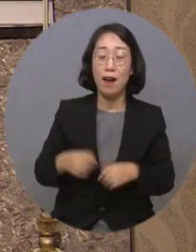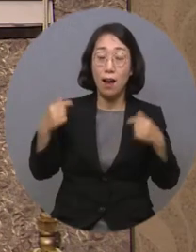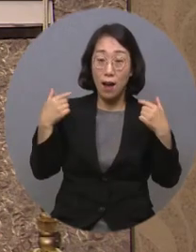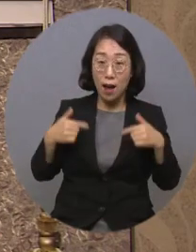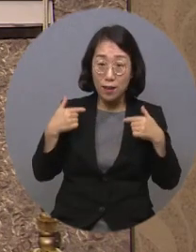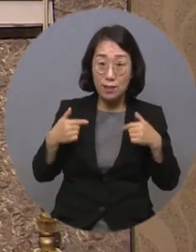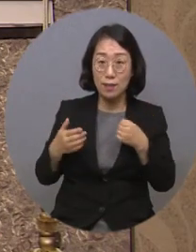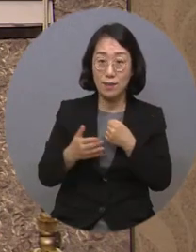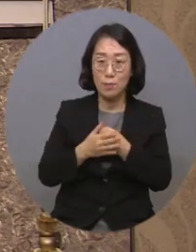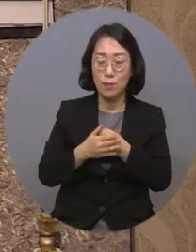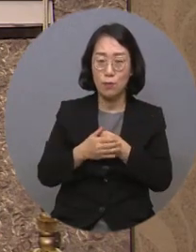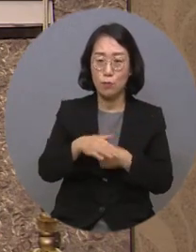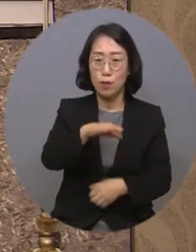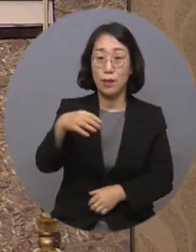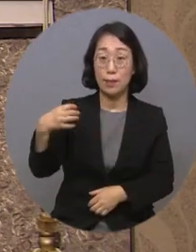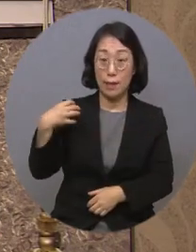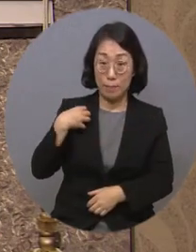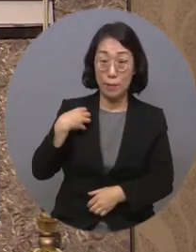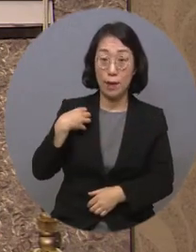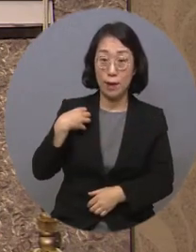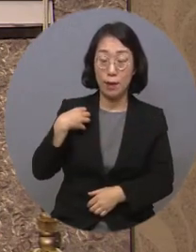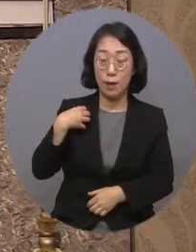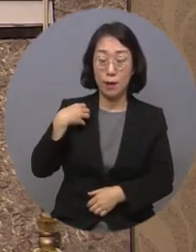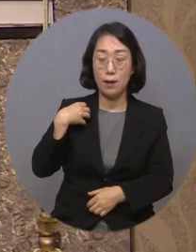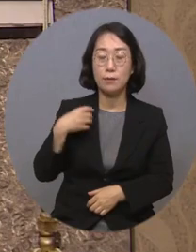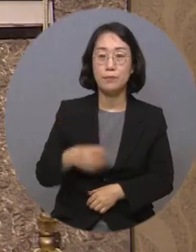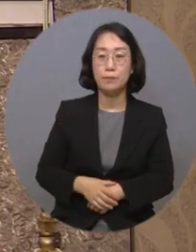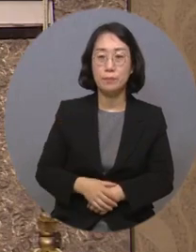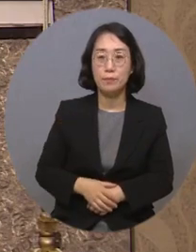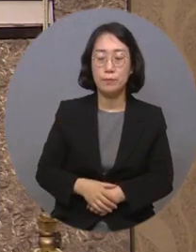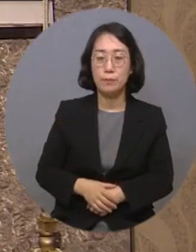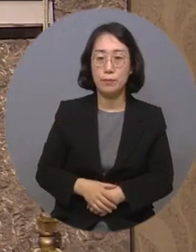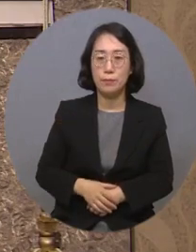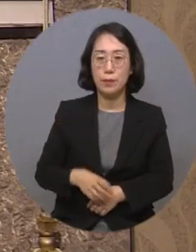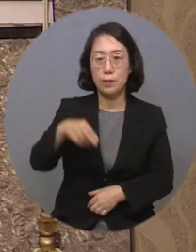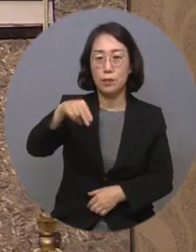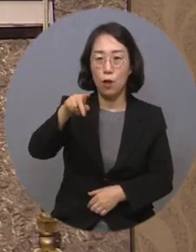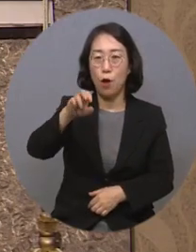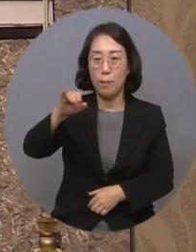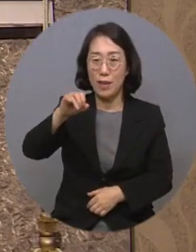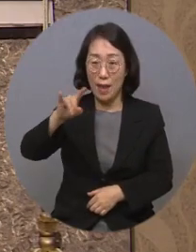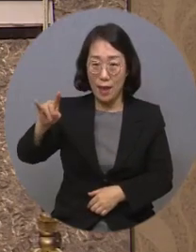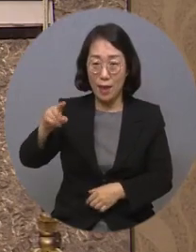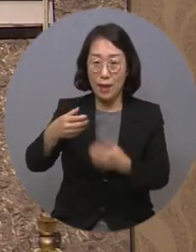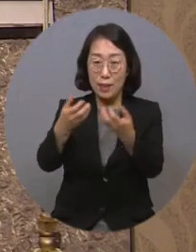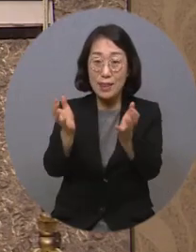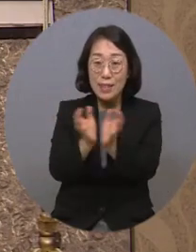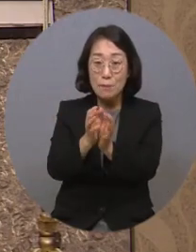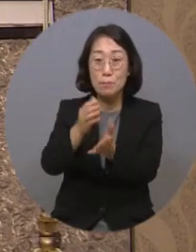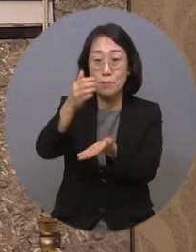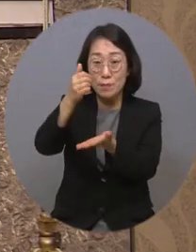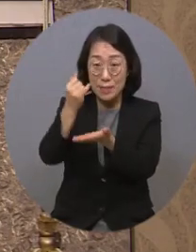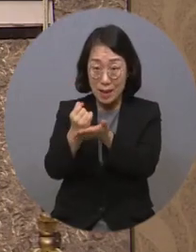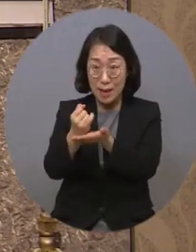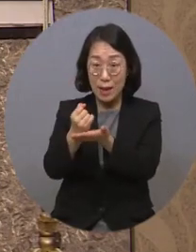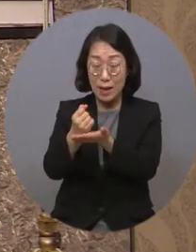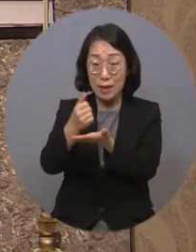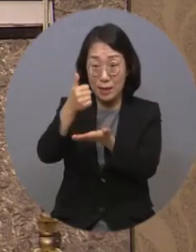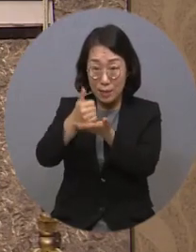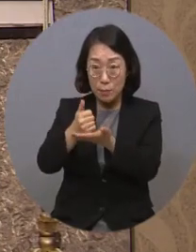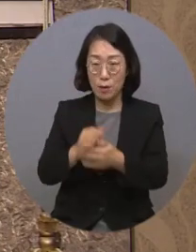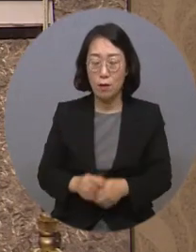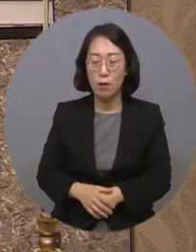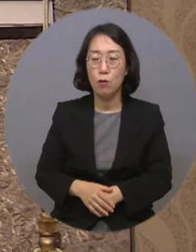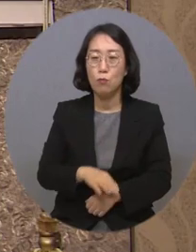때문에 담당 우리 그때 전라남도청의 서미애 팀장님한테 팀장님 10시간만 좀 시간의